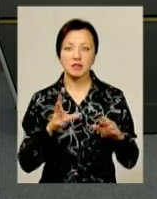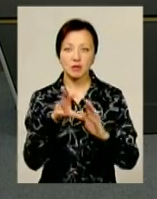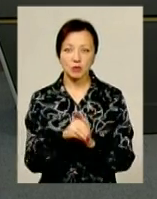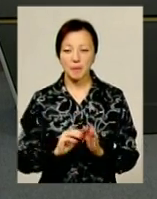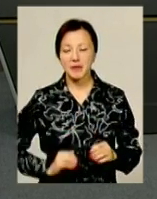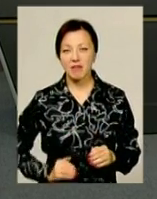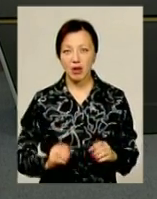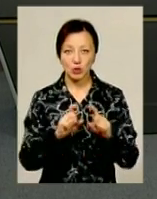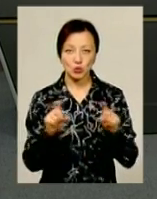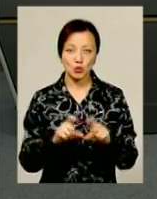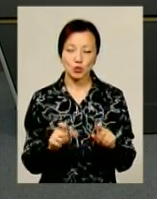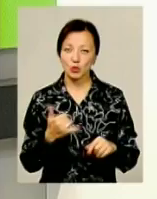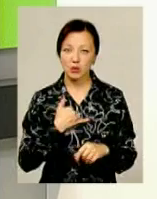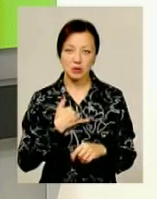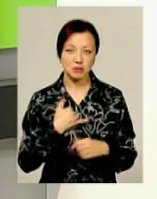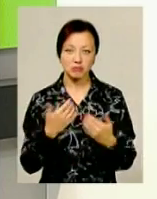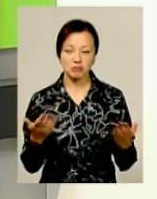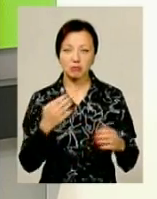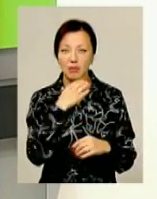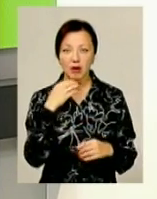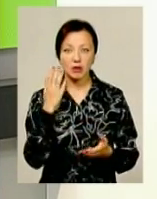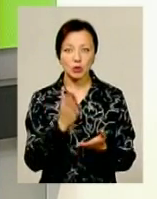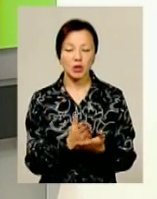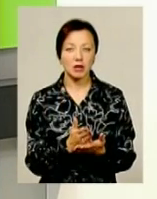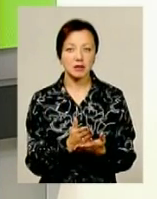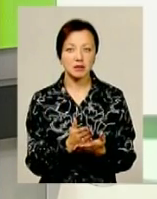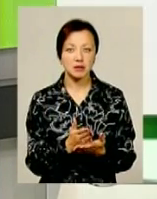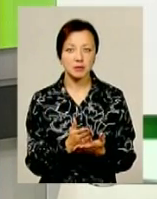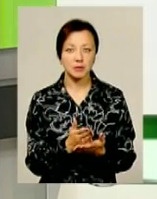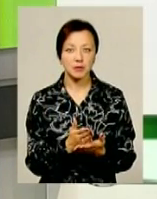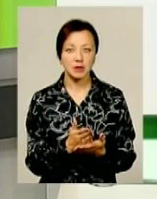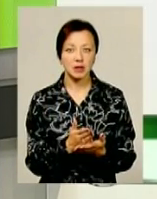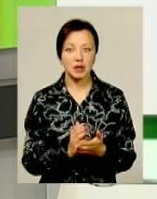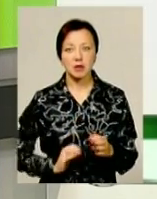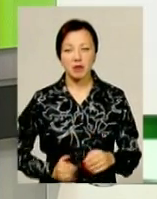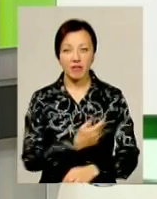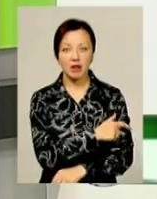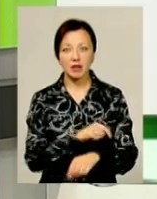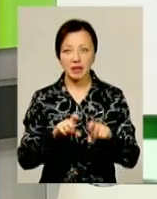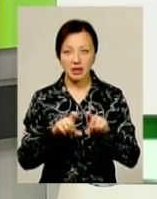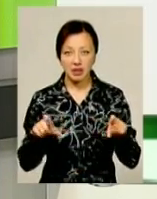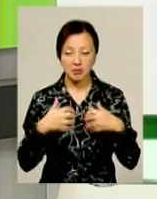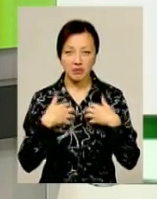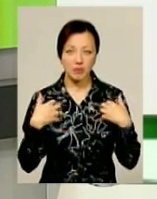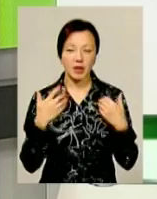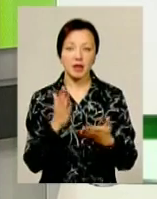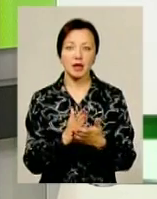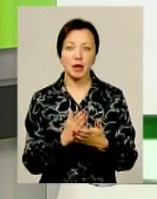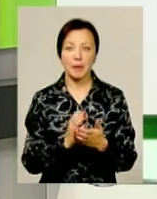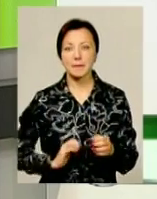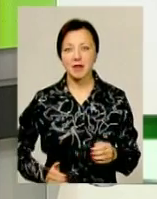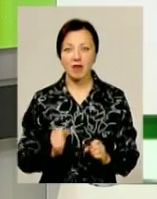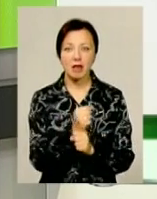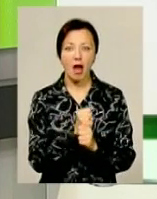в приватній структурі, тому що в нас багато є і приватні клініки є ветеринарні, є приватні